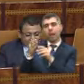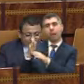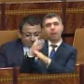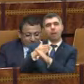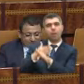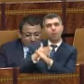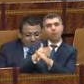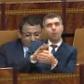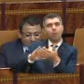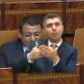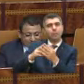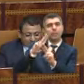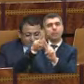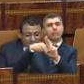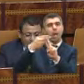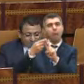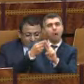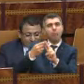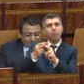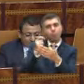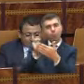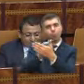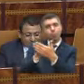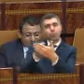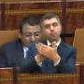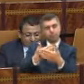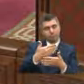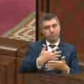من الأجوبة الجاهزة البعيدة عن الواقع،